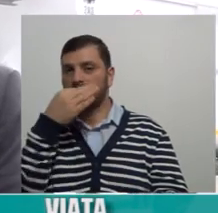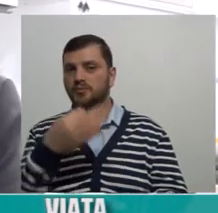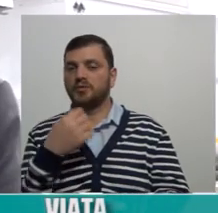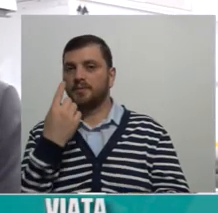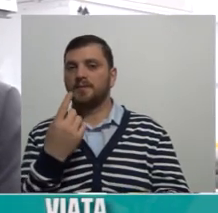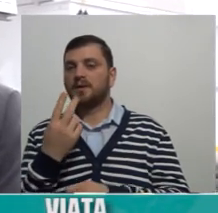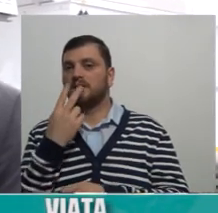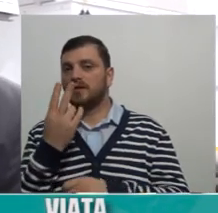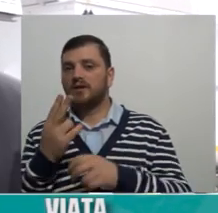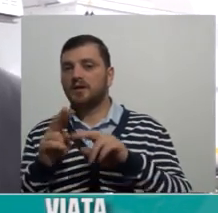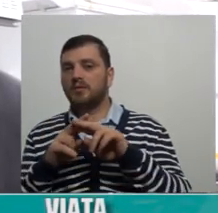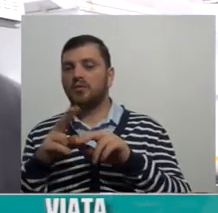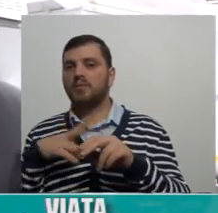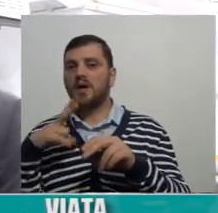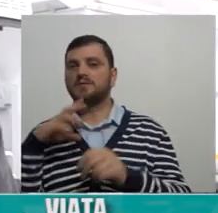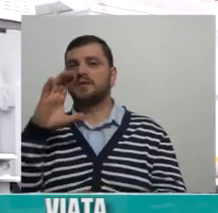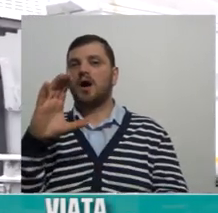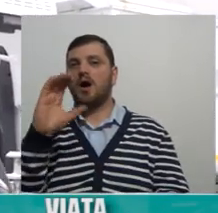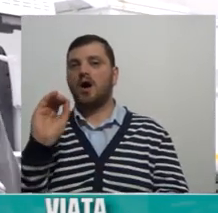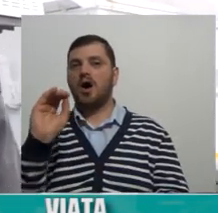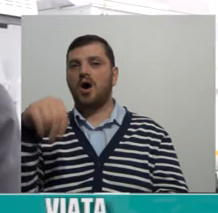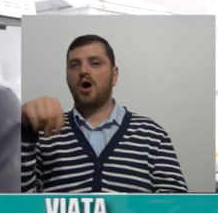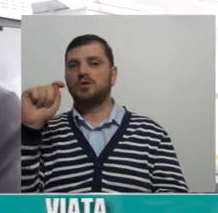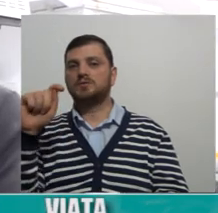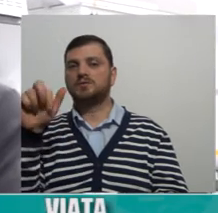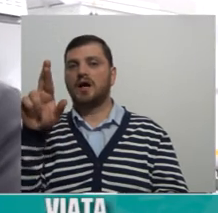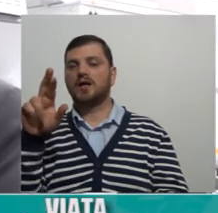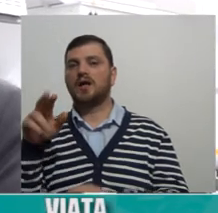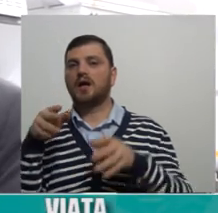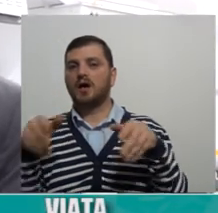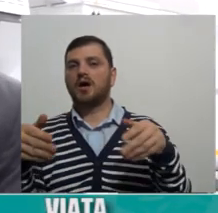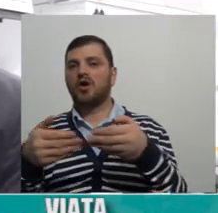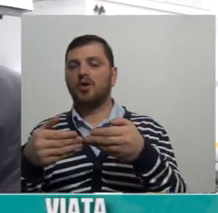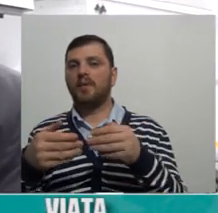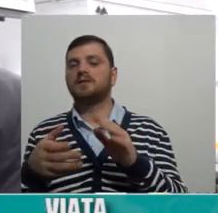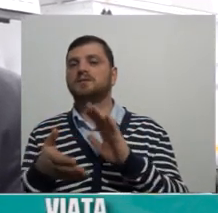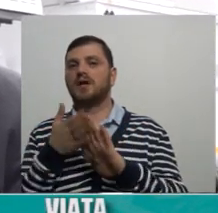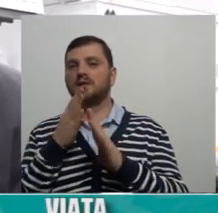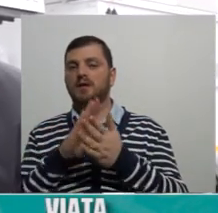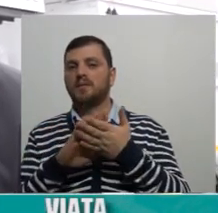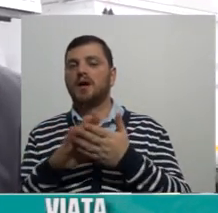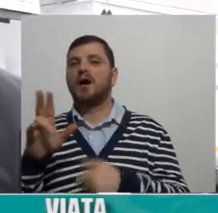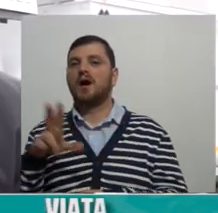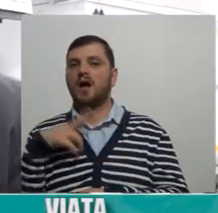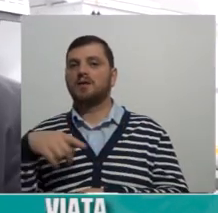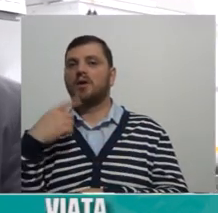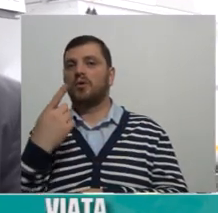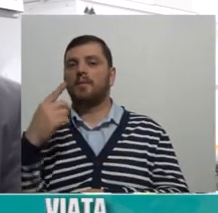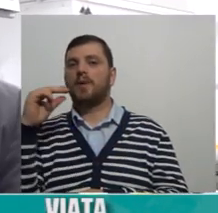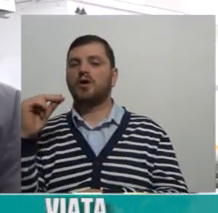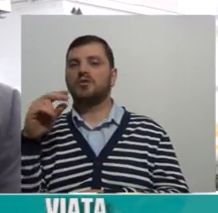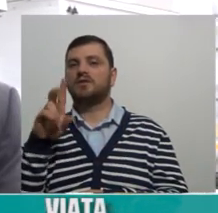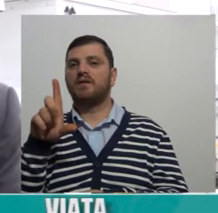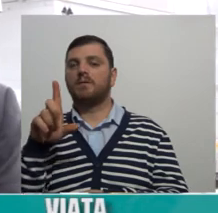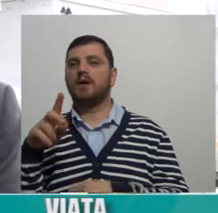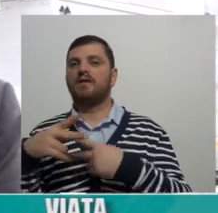prima dată să vedem cum stăm cu aceste containere îngropate. Deci contractul s-a încheiat. Există un proces verbal